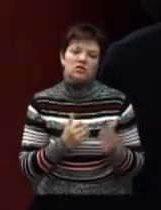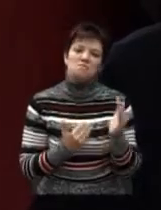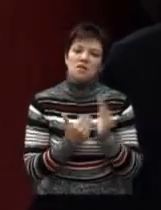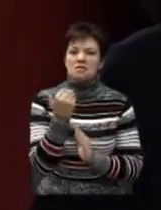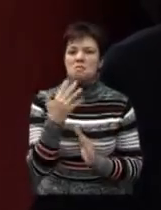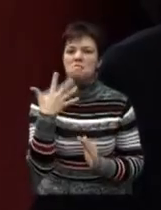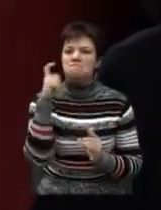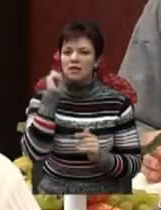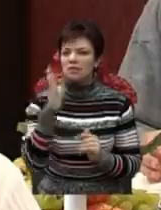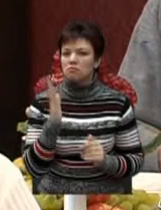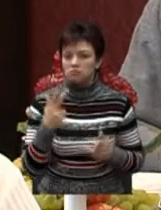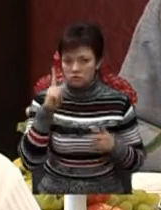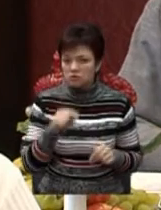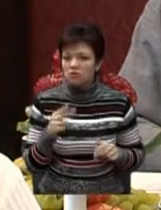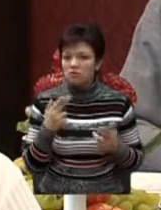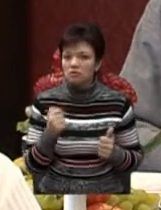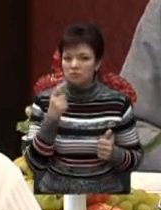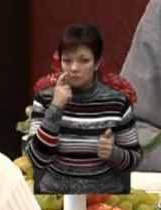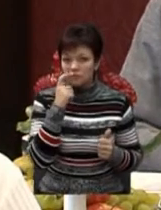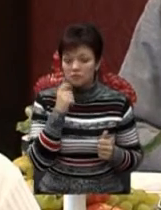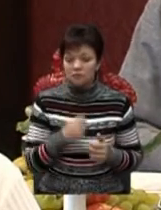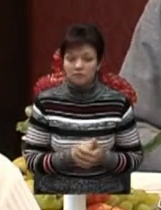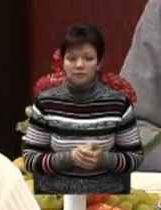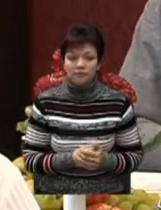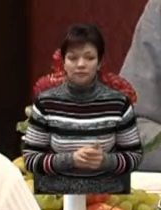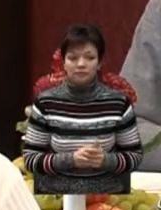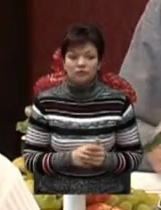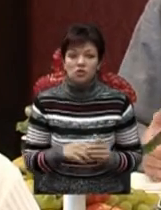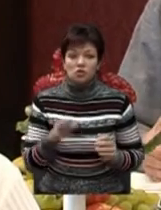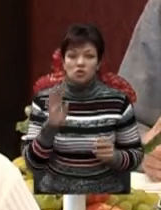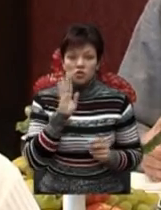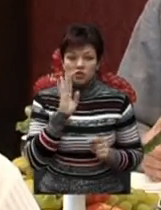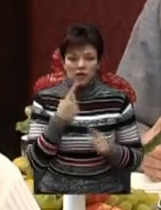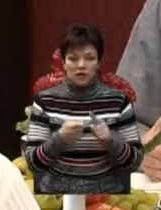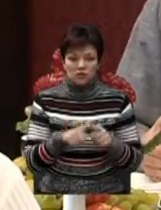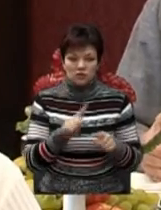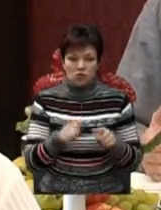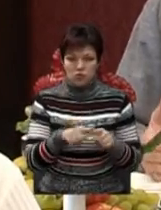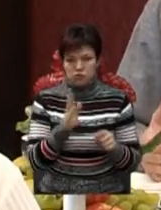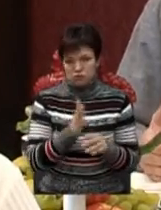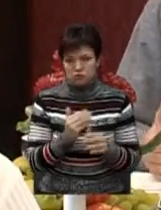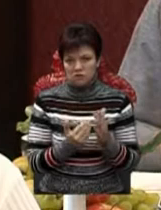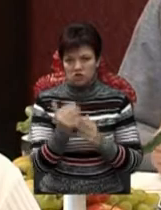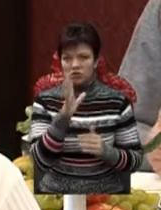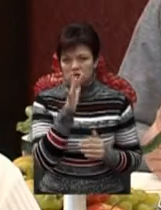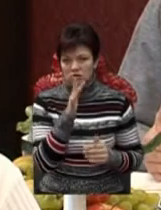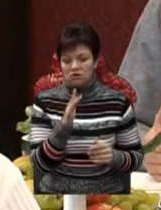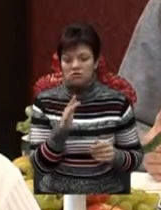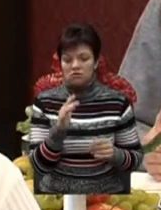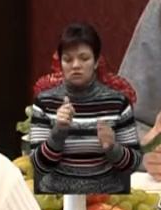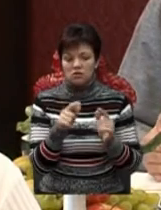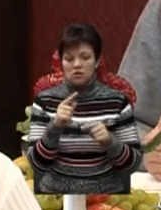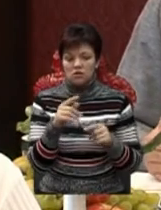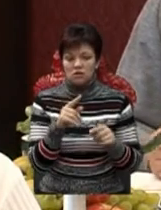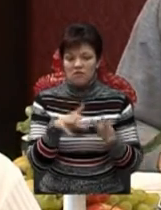И женщина теперь в 60 лет будет уходить. И это непреложная истина. Они это сделают сразу же после выборов, потому что взяли обязательства перед Международным валютным